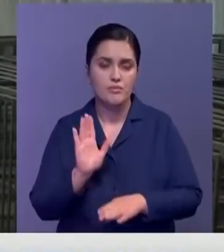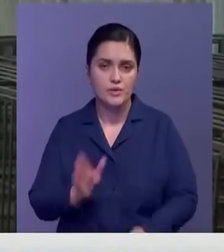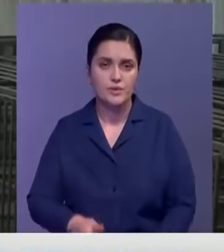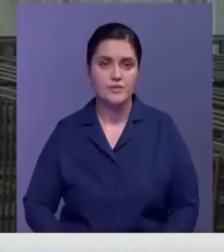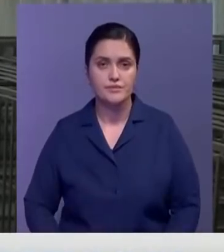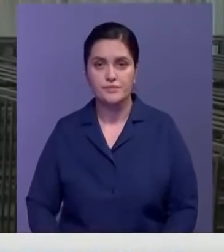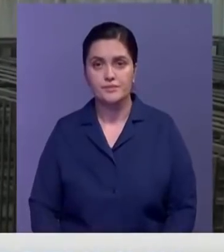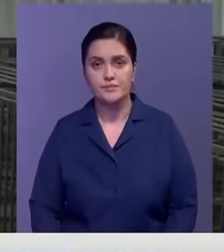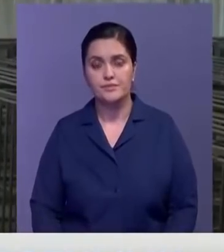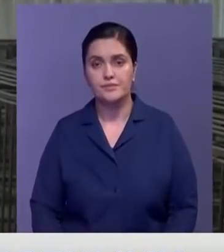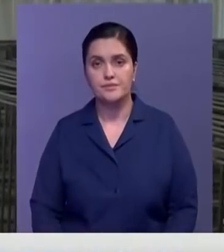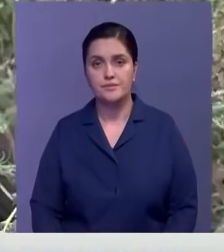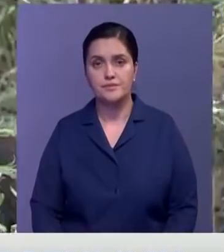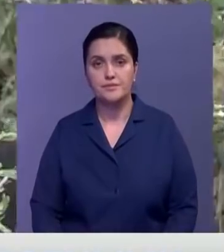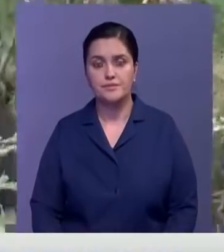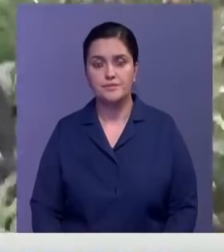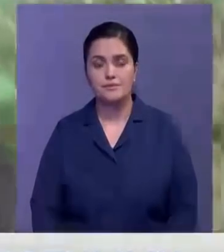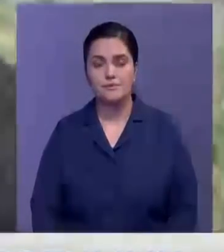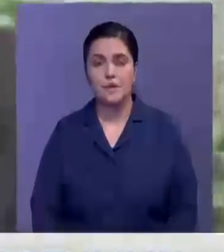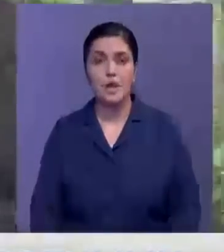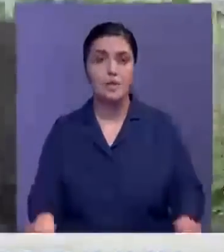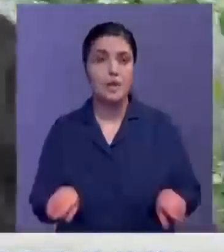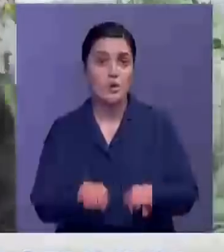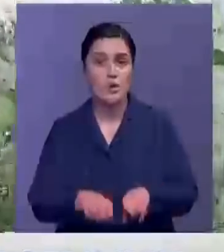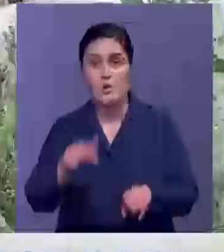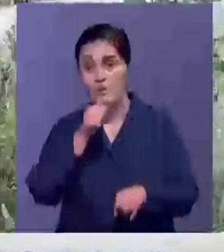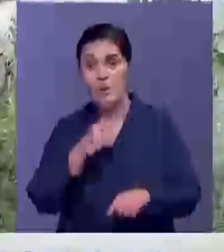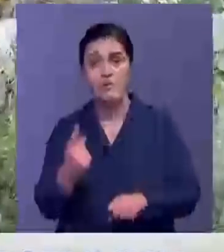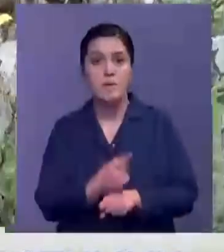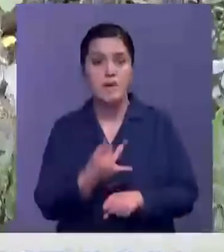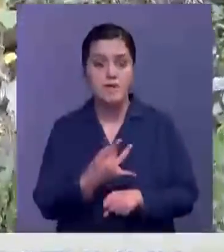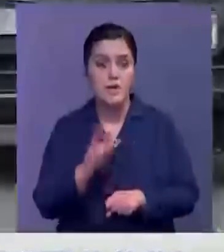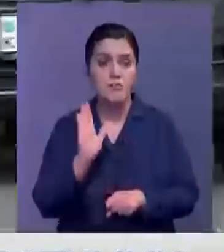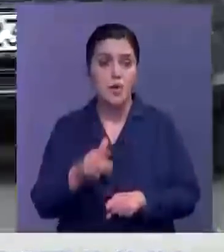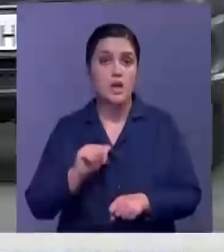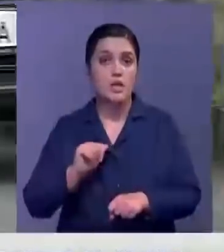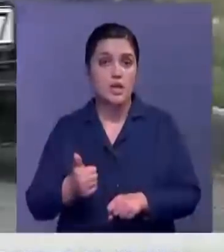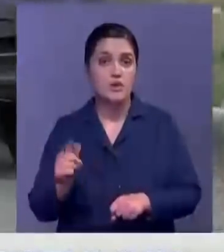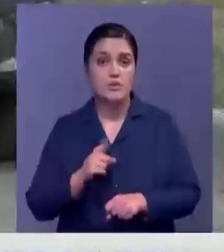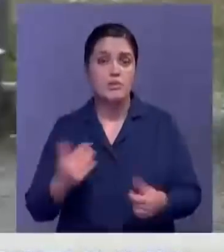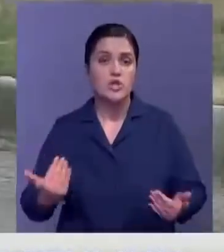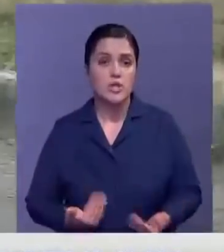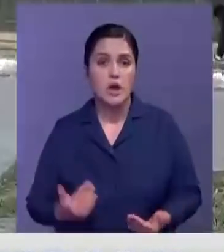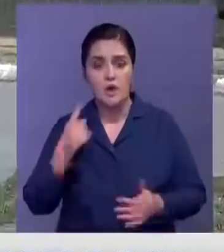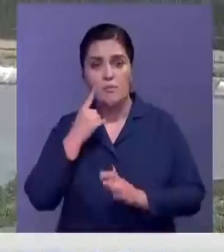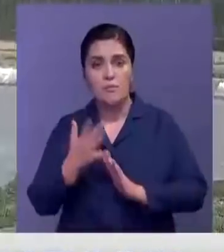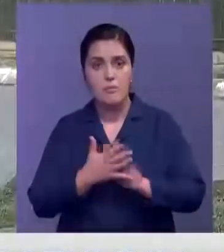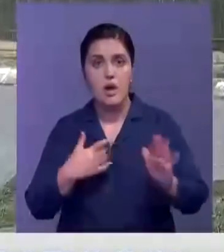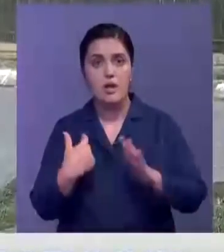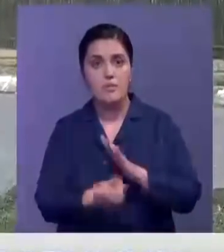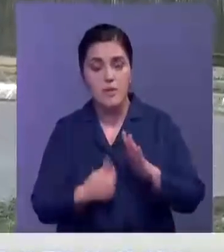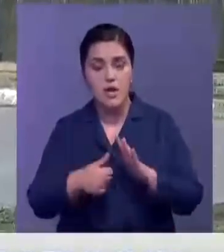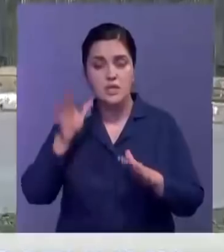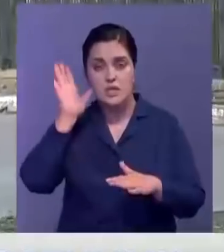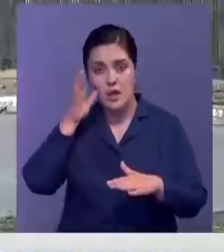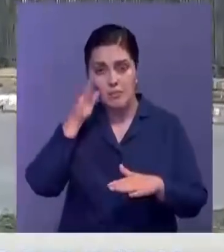гуманный метод в регионе применяют впервые. Главное теперь, чтобы жители отнеслись с пониманием к бродячим собакам и кошкам. Они, как заверяют специалисты, теперь